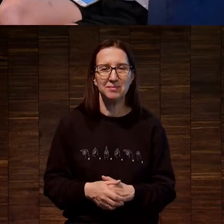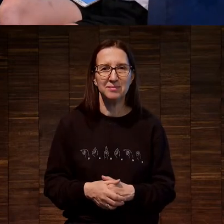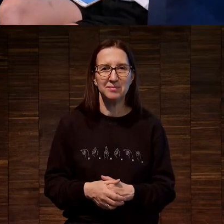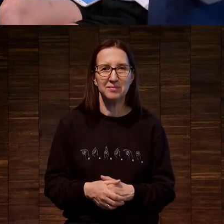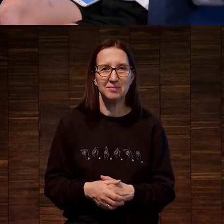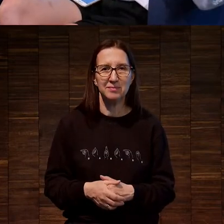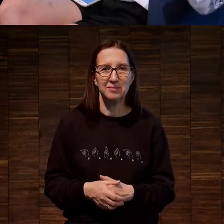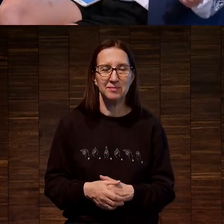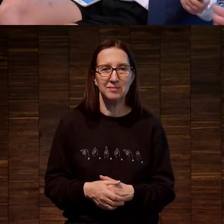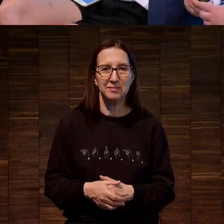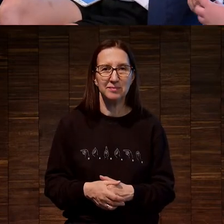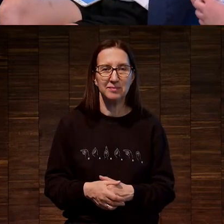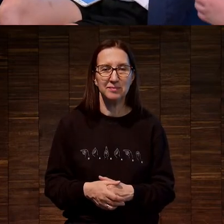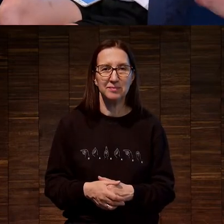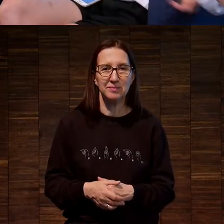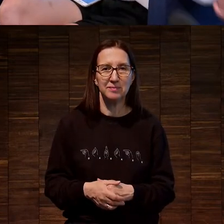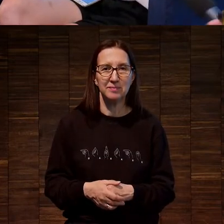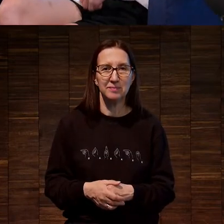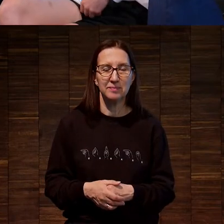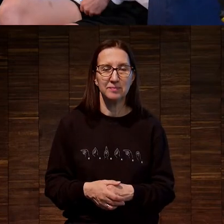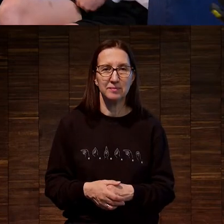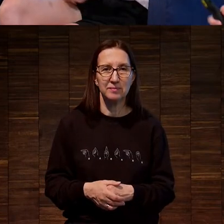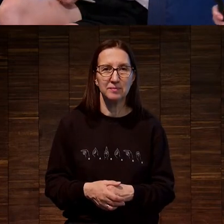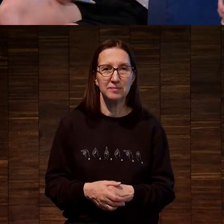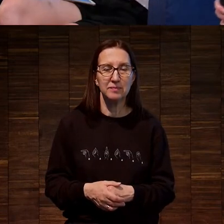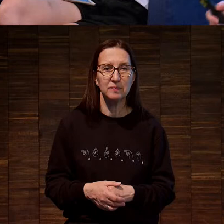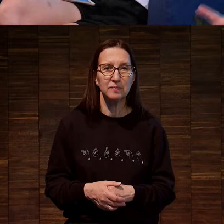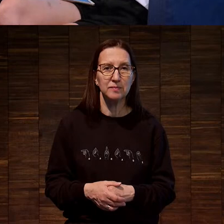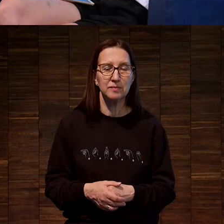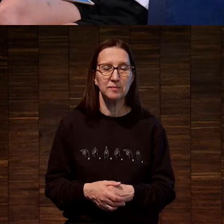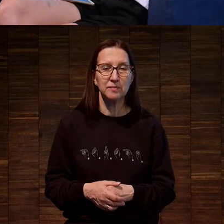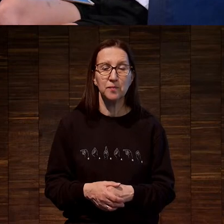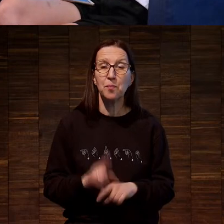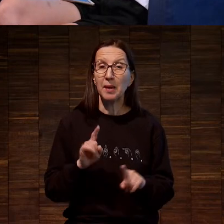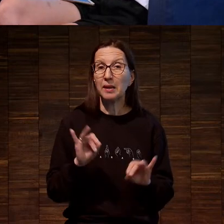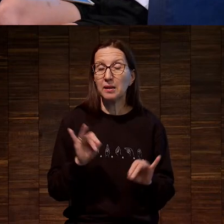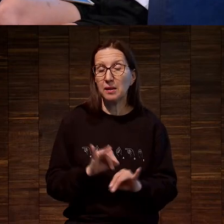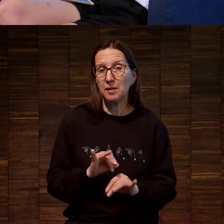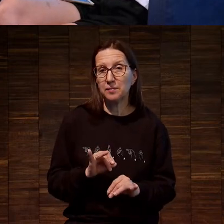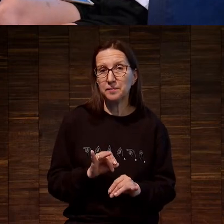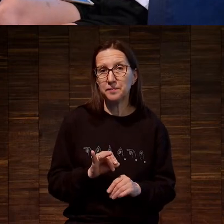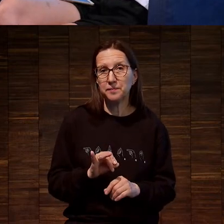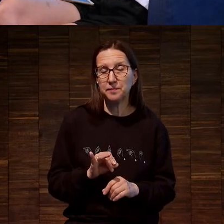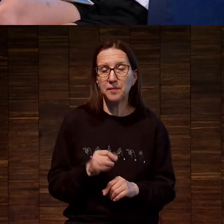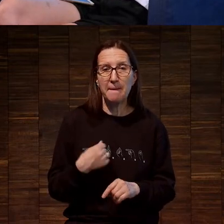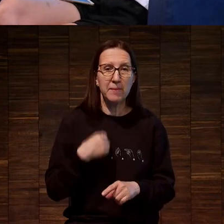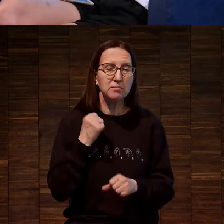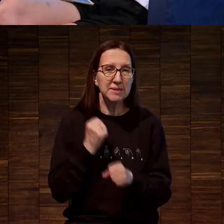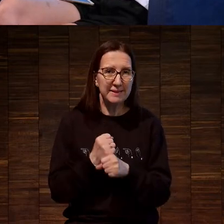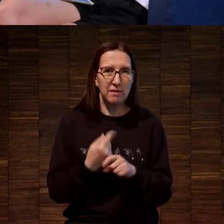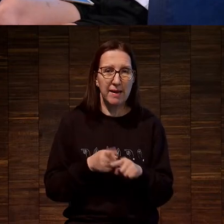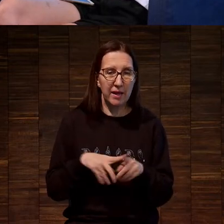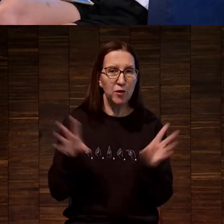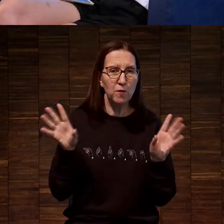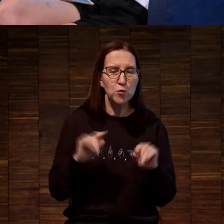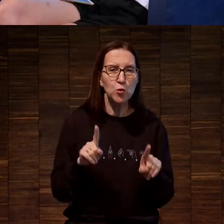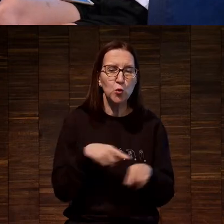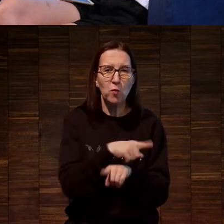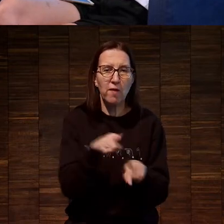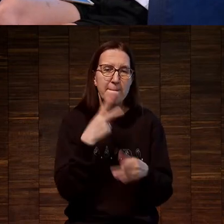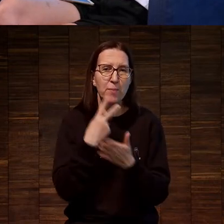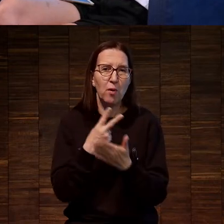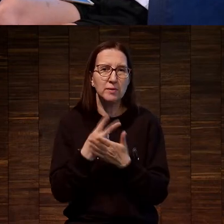карточек. Надь, давай ты попробуешь, я буду смотреть. Да, собственно, мы проделали эту работу, чтобы показать